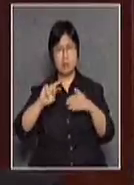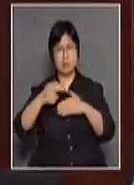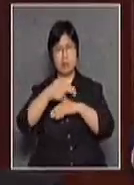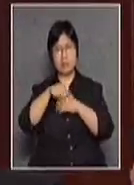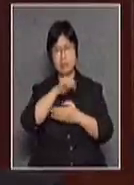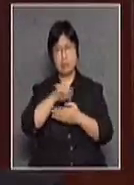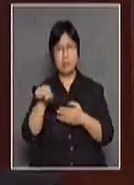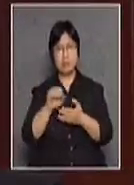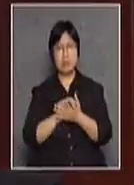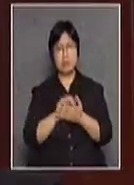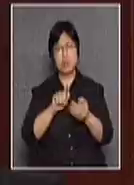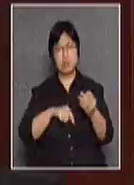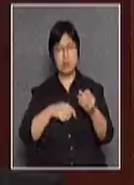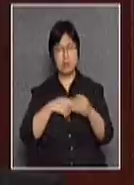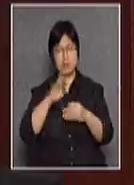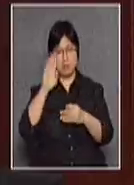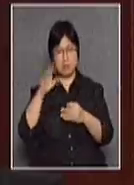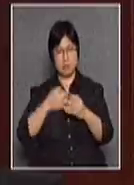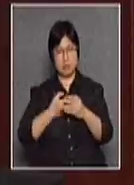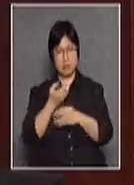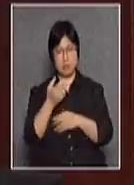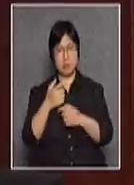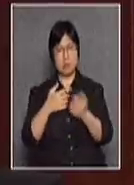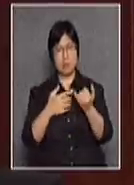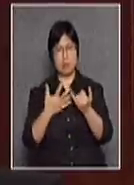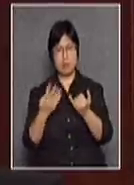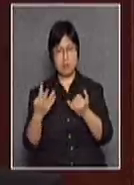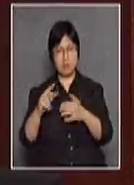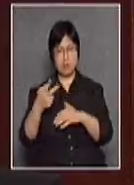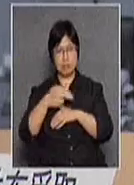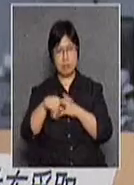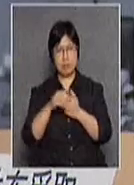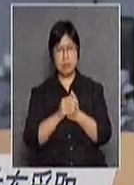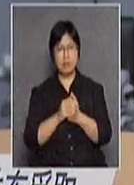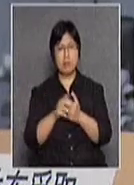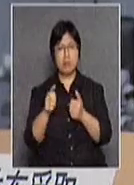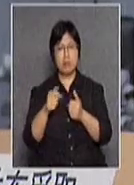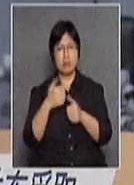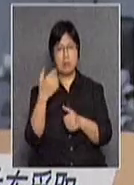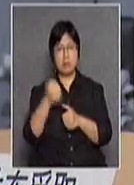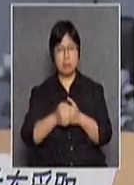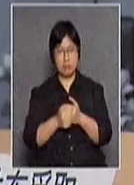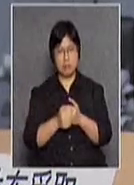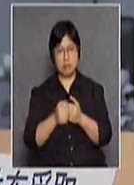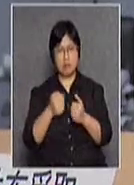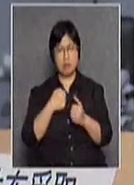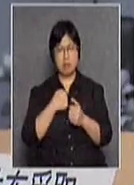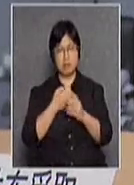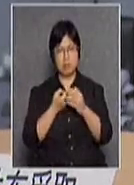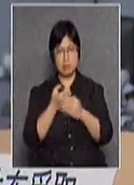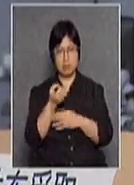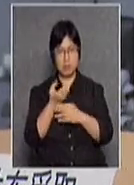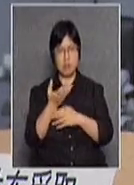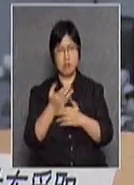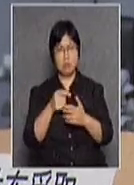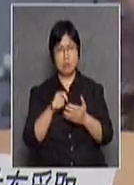否決。梁國雄議員，請你動議第六百五十四項修正案。 多謝主席，我動議